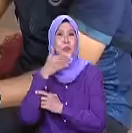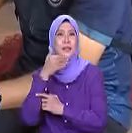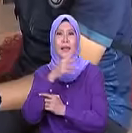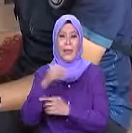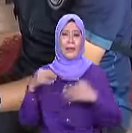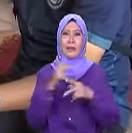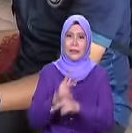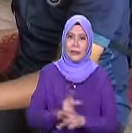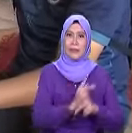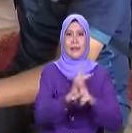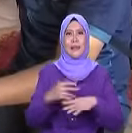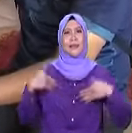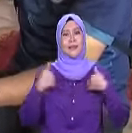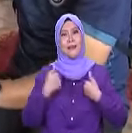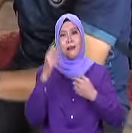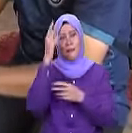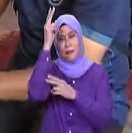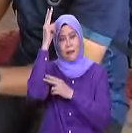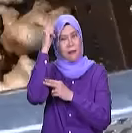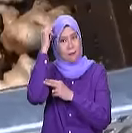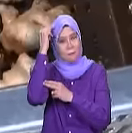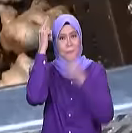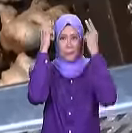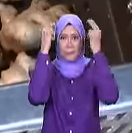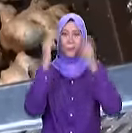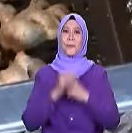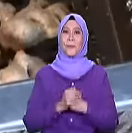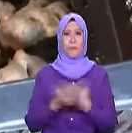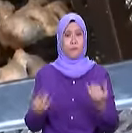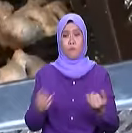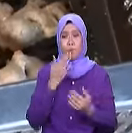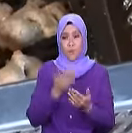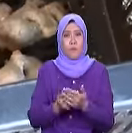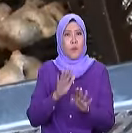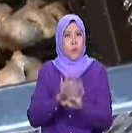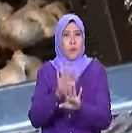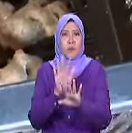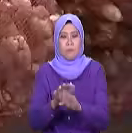Kira-kira 50,000 halia muda diusahakan bagi menjadikan FEDA itu lubuk halia muda.